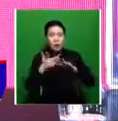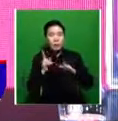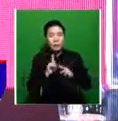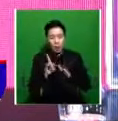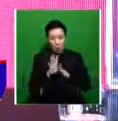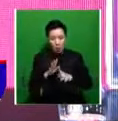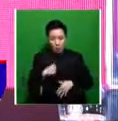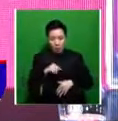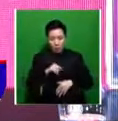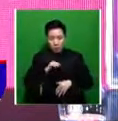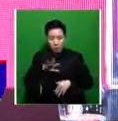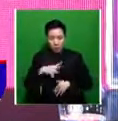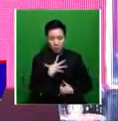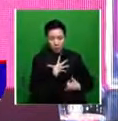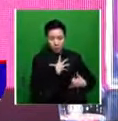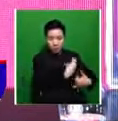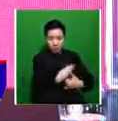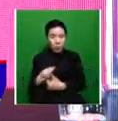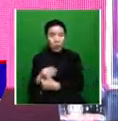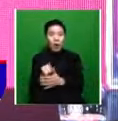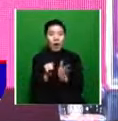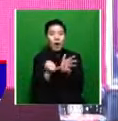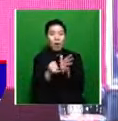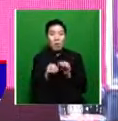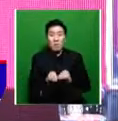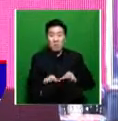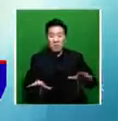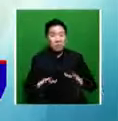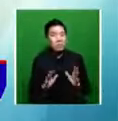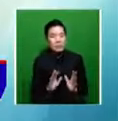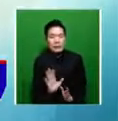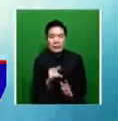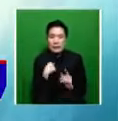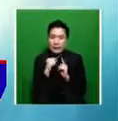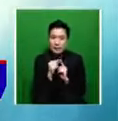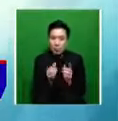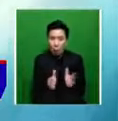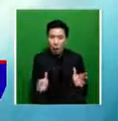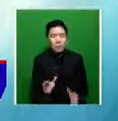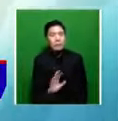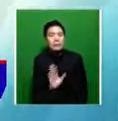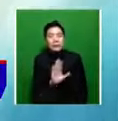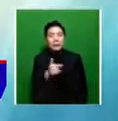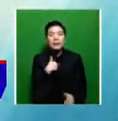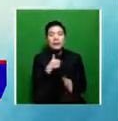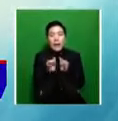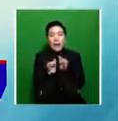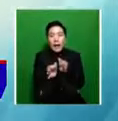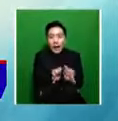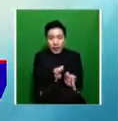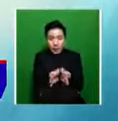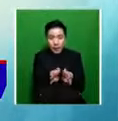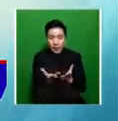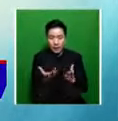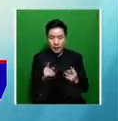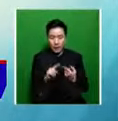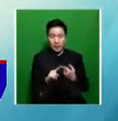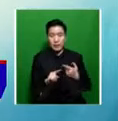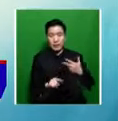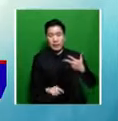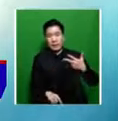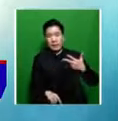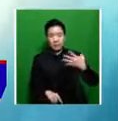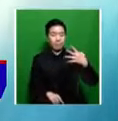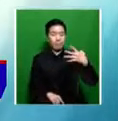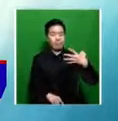ป็นจำนวนมากผมไม่ใช้คำว่าวงกว้างนะครับการตรงนี้เป็นการอธิบายอย่างหนึ่งคำว่าระยะ3คือต้องวงกว้างแล้ว